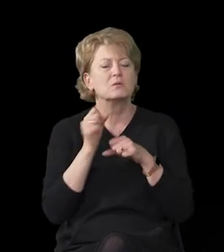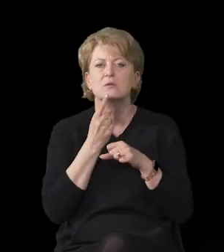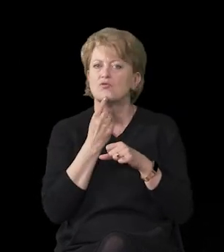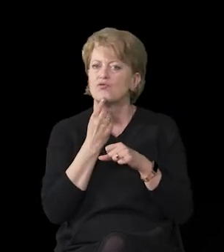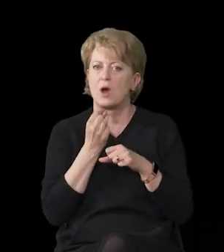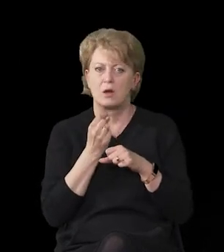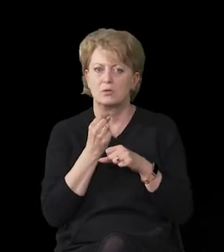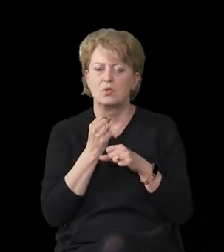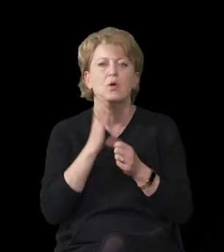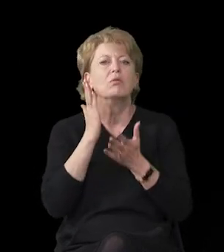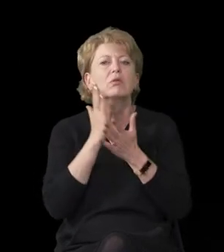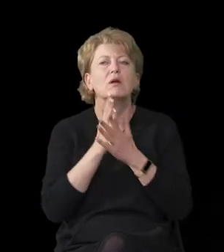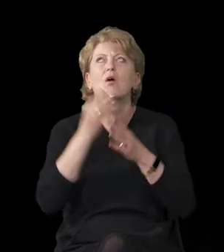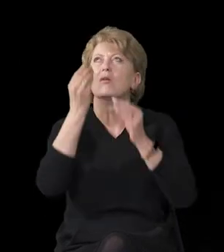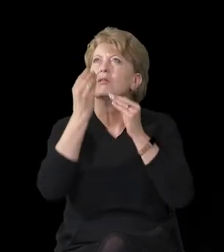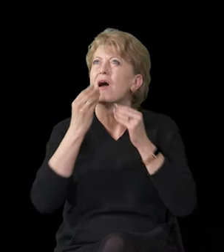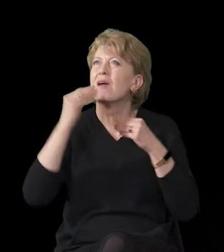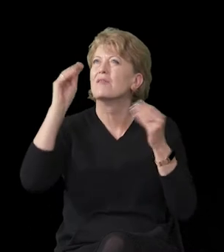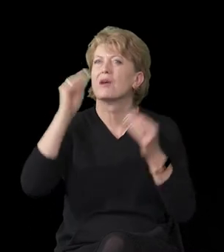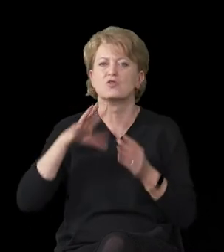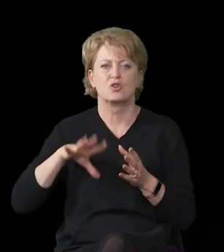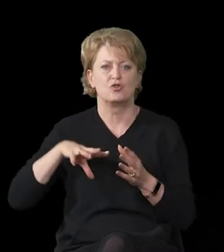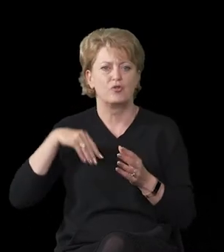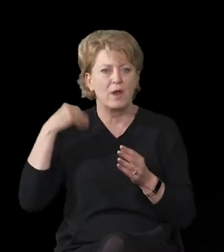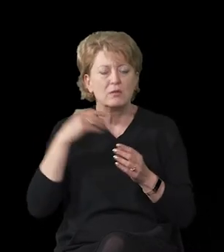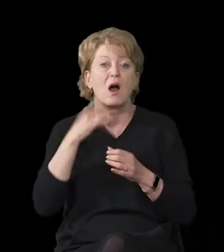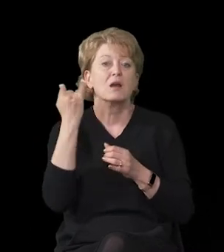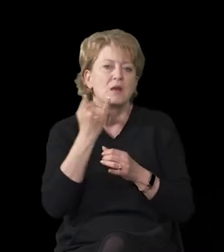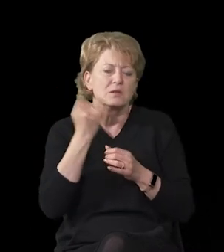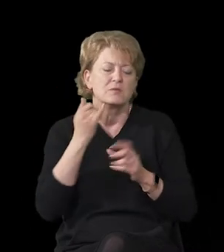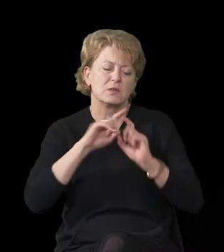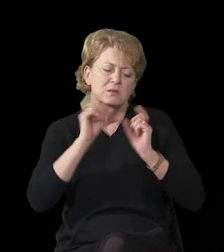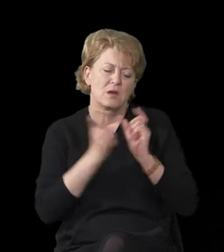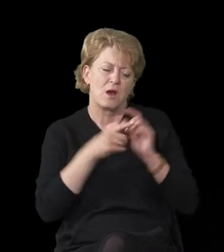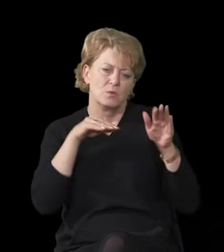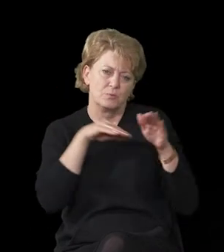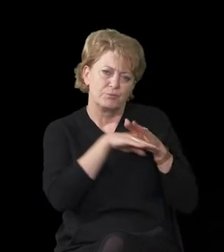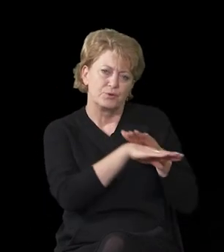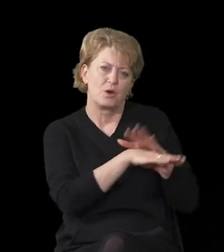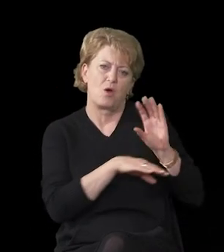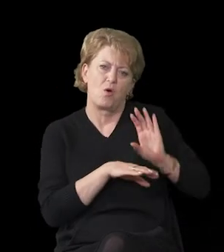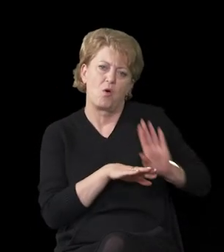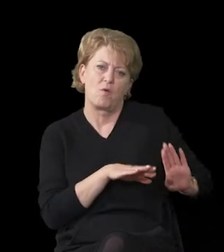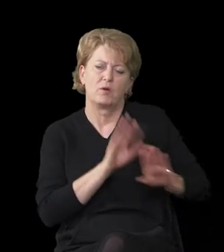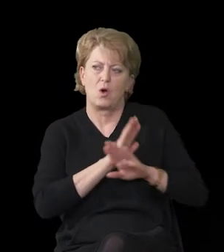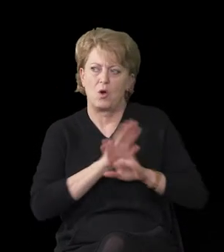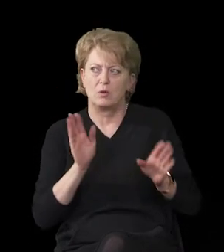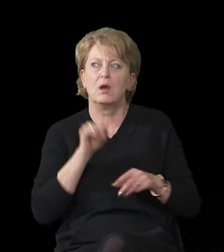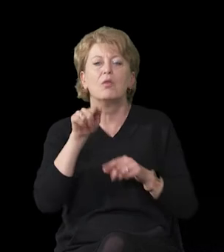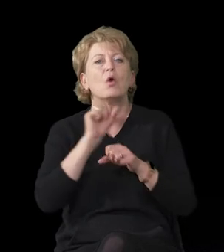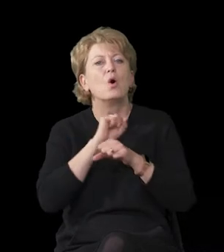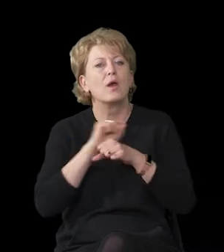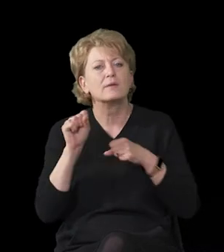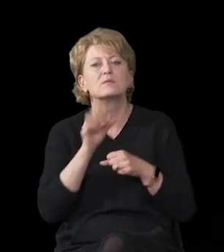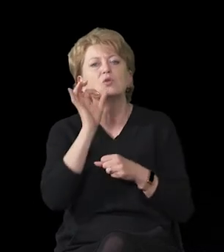jest wyprowadzany tylko w czasie największych świąt, zwykle jest jednak przechowywany w świątyni i jest to doskonała okazja dla wiernych, aby